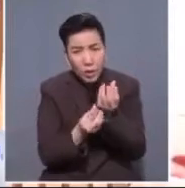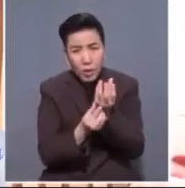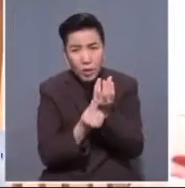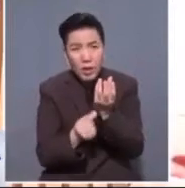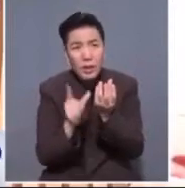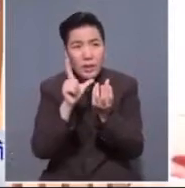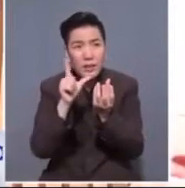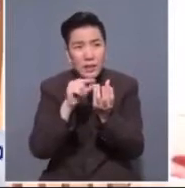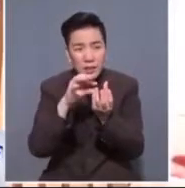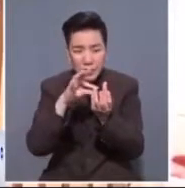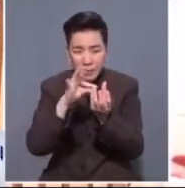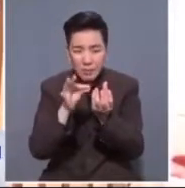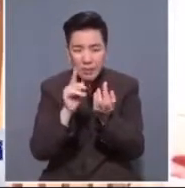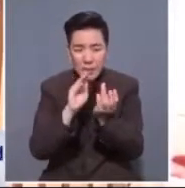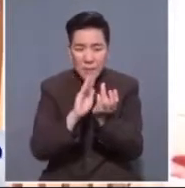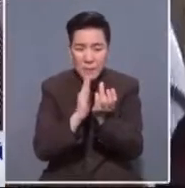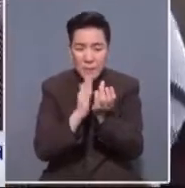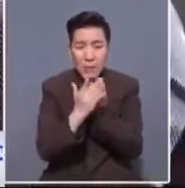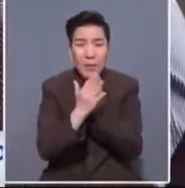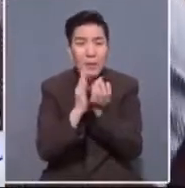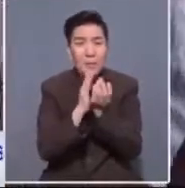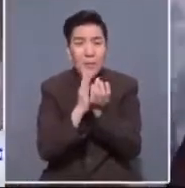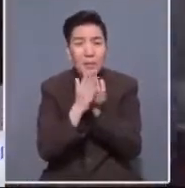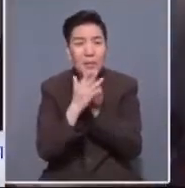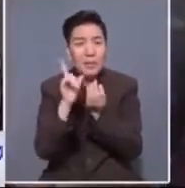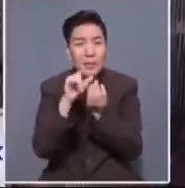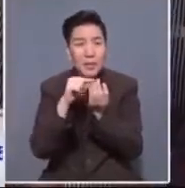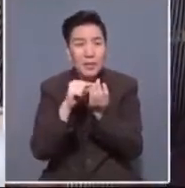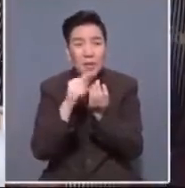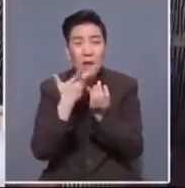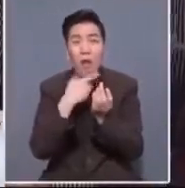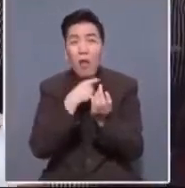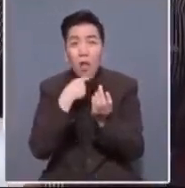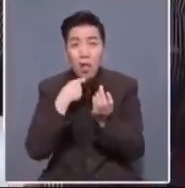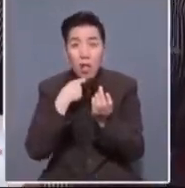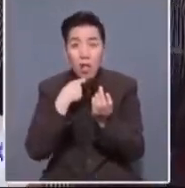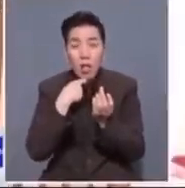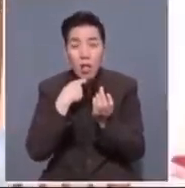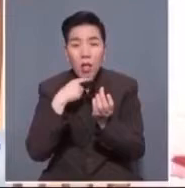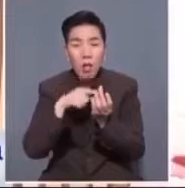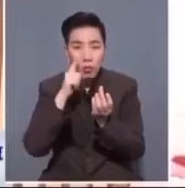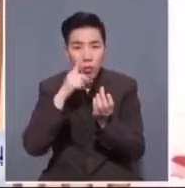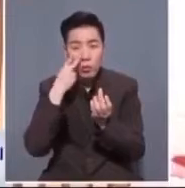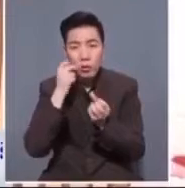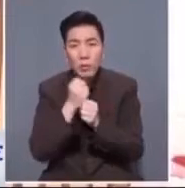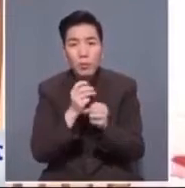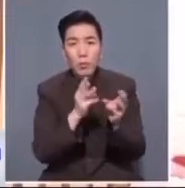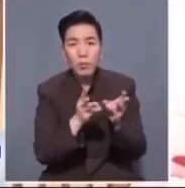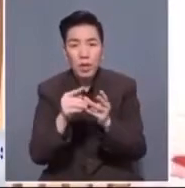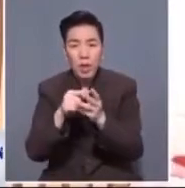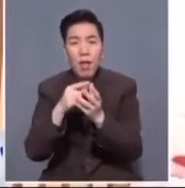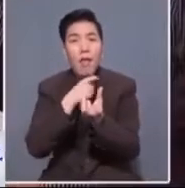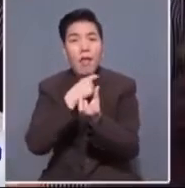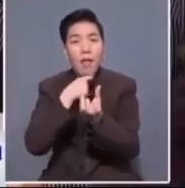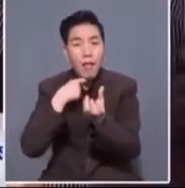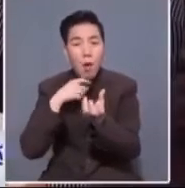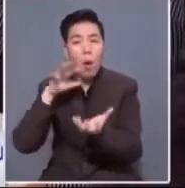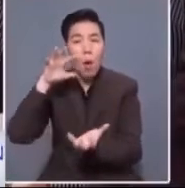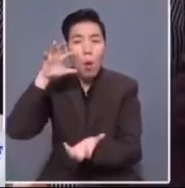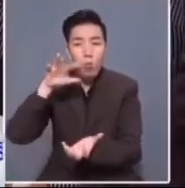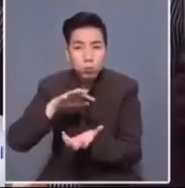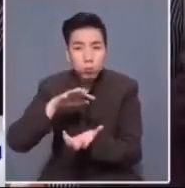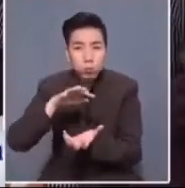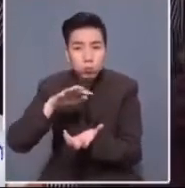ร เหลืองก ี บดอกค่ะ กีบดอกนี่เลย ใช่ครับ เอาแบบสดๆอย่างนี้หรือว่ารอแห้งแล้วไปสกัดฮะ เราต้องไปผ่านกรรมวิธีคือทำให้มันแห้งก่อนเราไปอบ